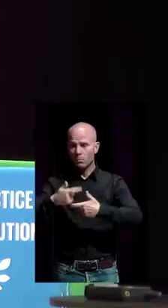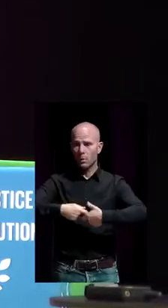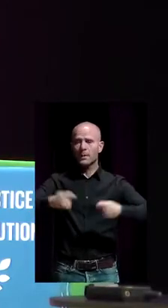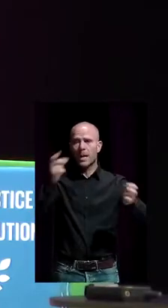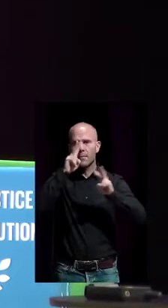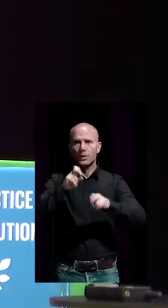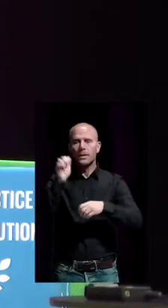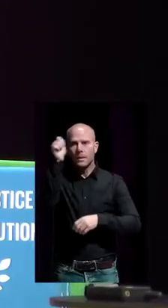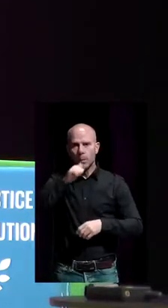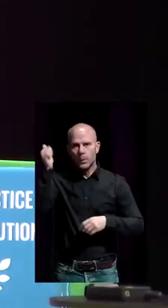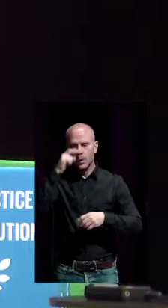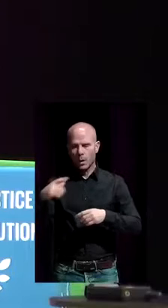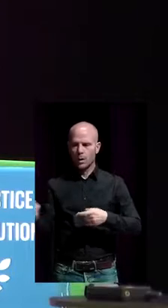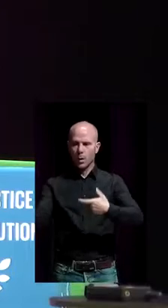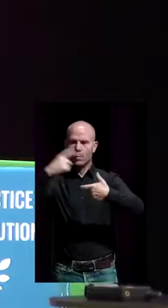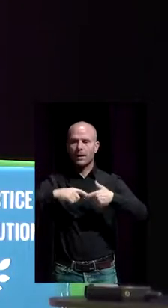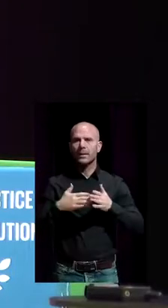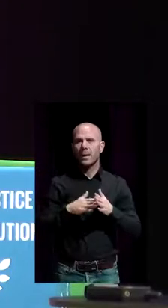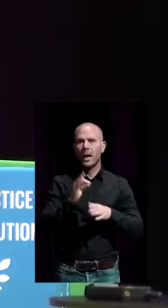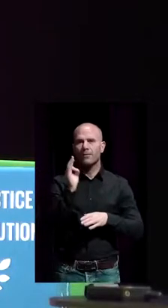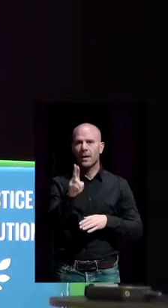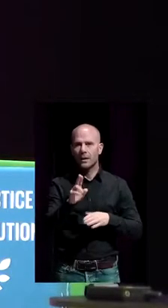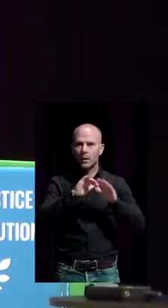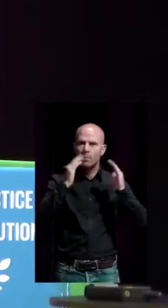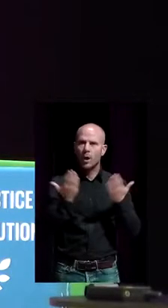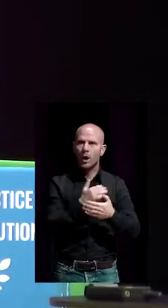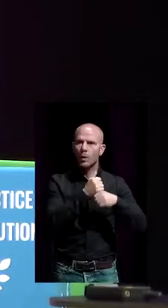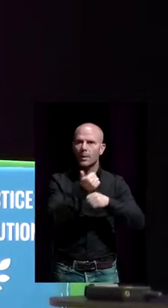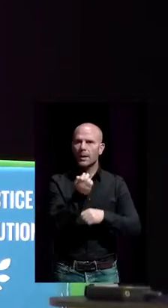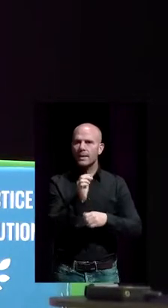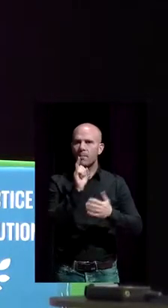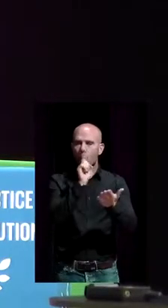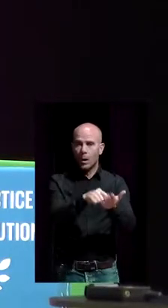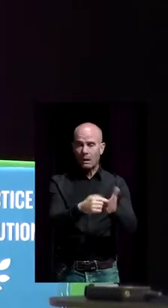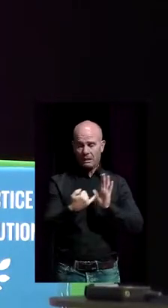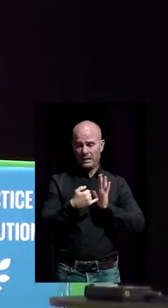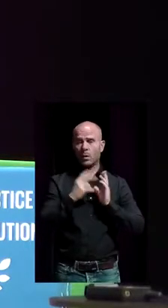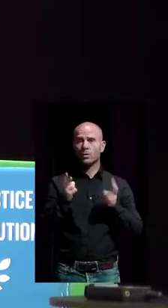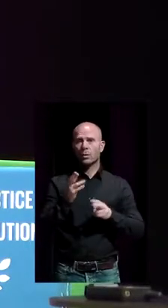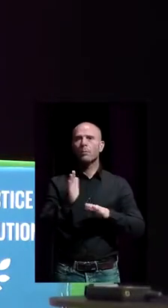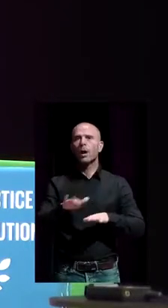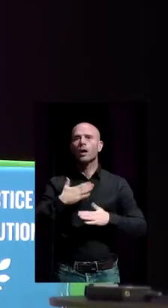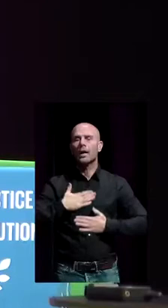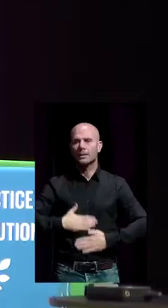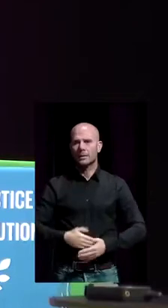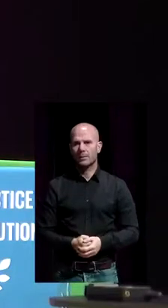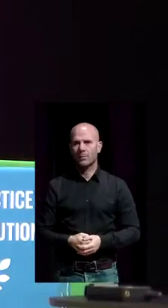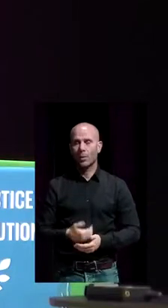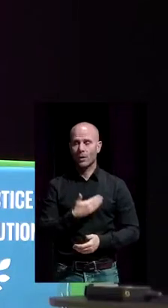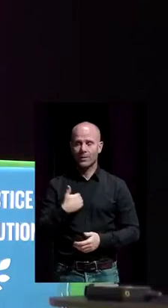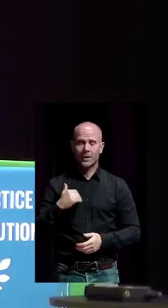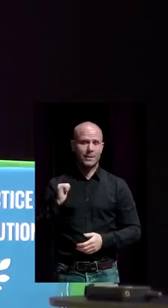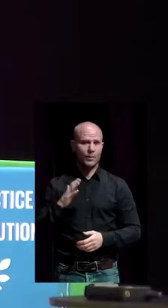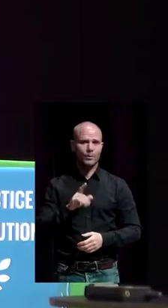forskningsstudier relaterar till FNs globala hållbarhetsmål, inklusive barnhälsa. Och detta är vi självklart